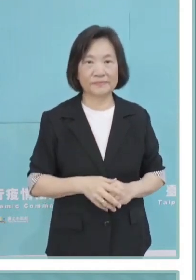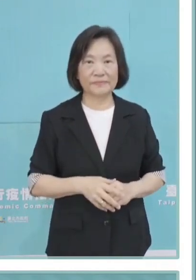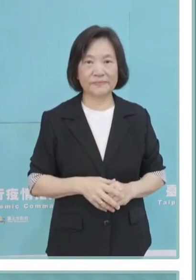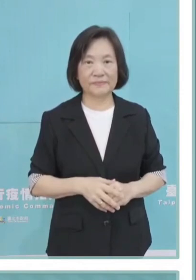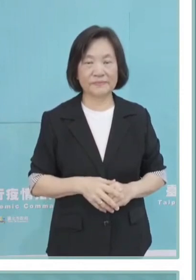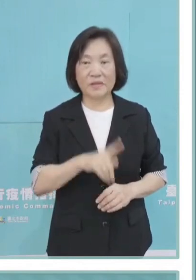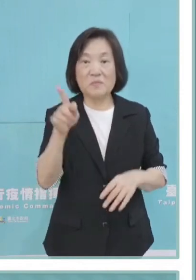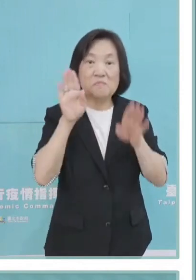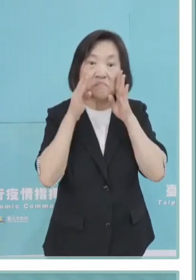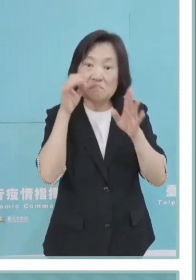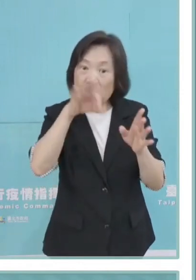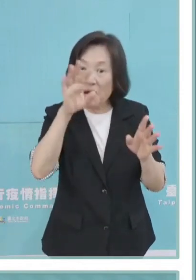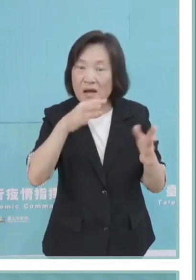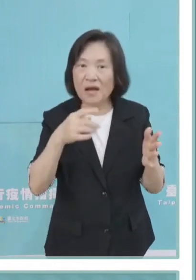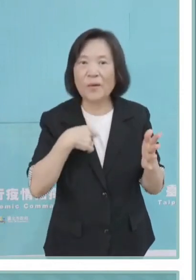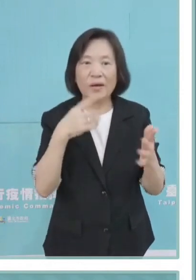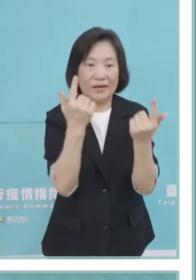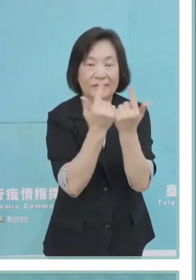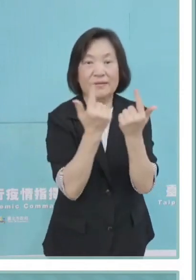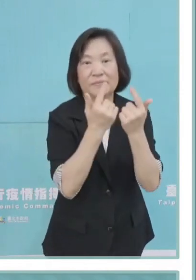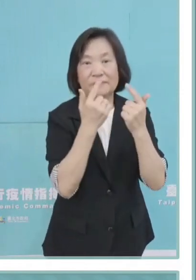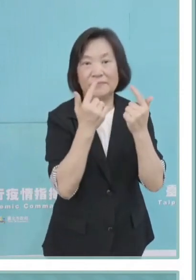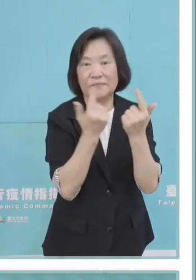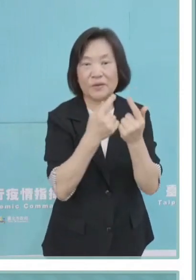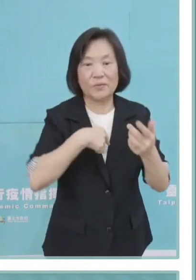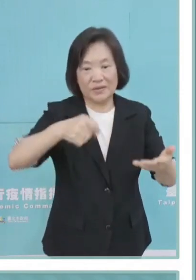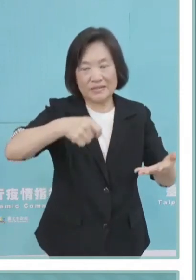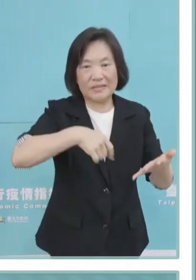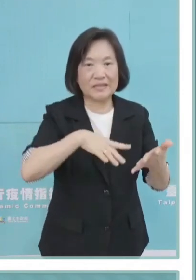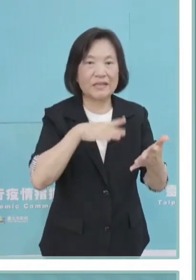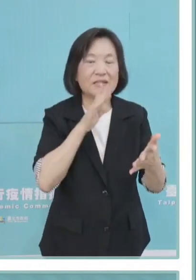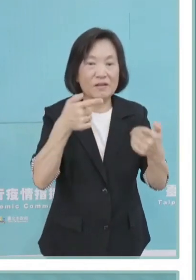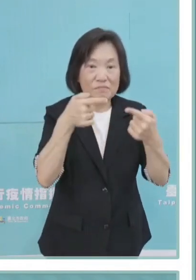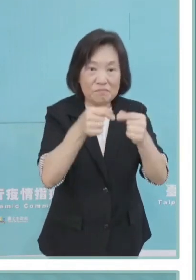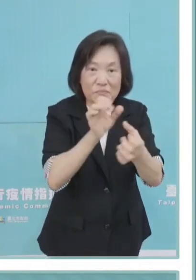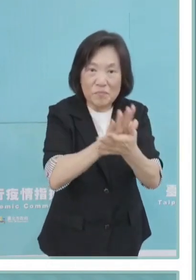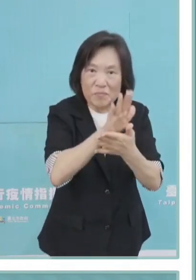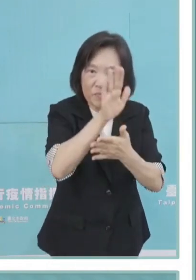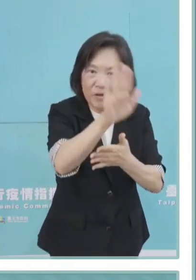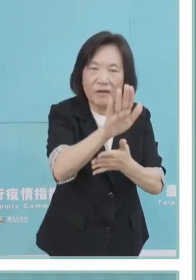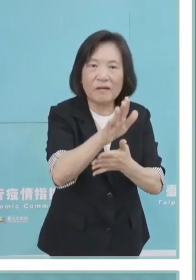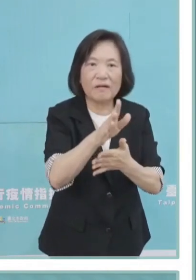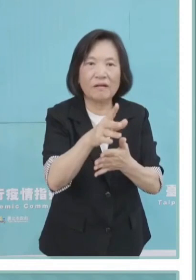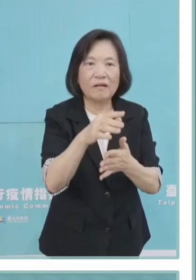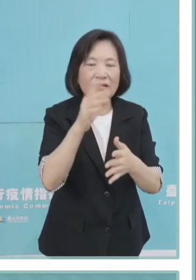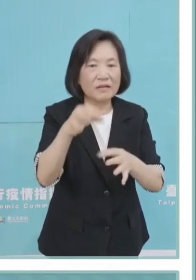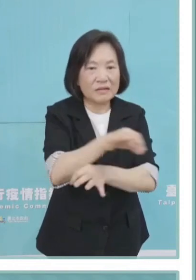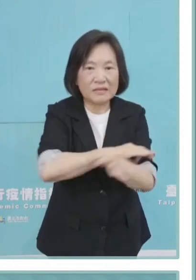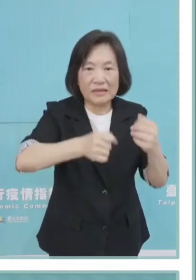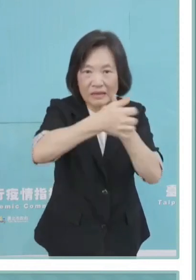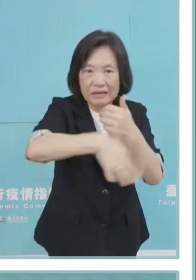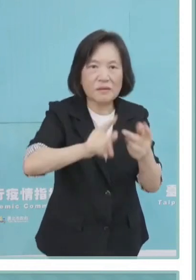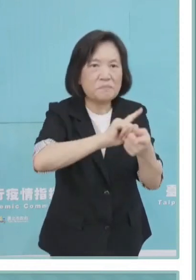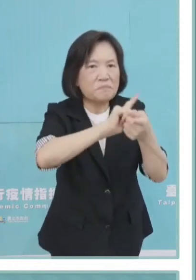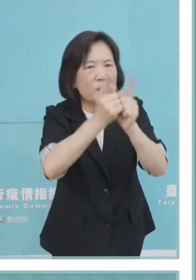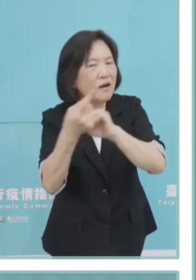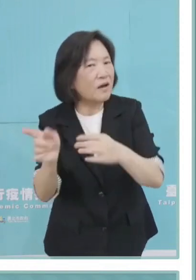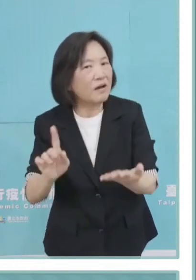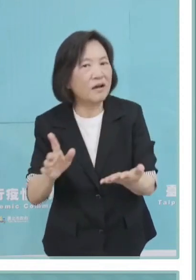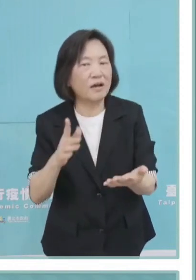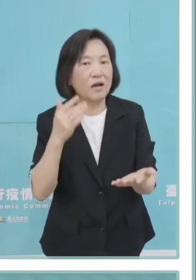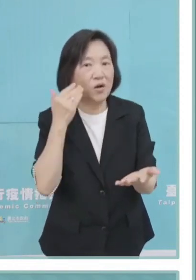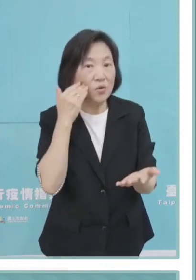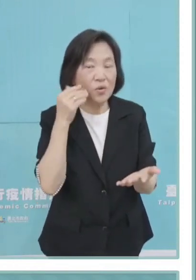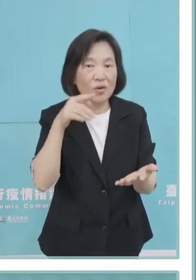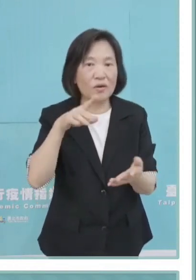他在跟我讲说那个，因为我台北有写了一本后疫情时代产业政策转型的白皮书嘛，他说如果有英